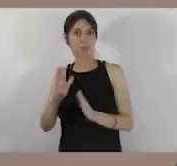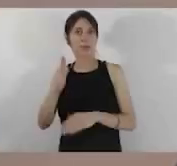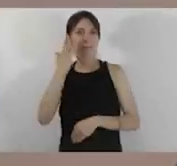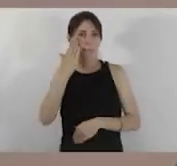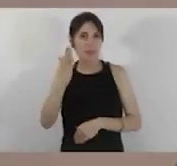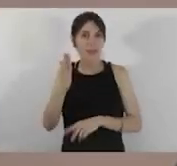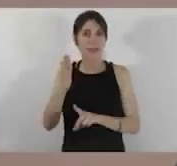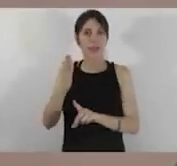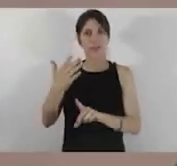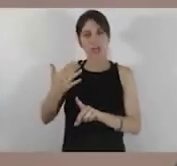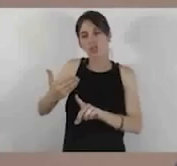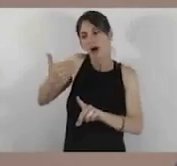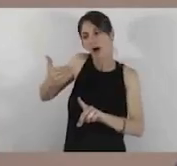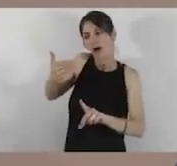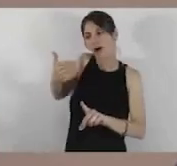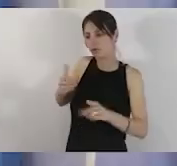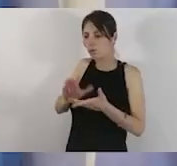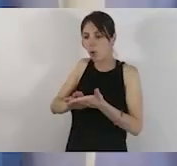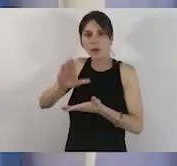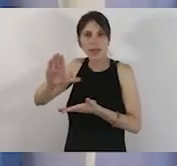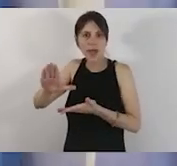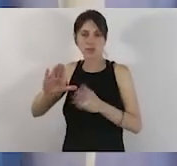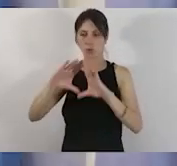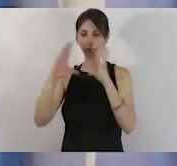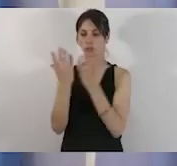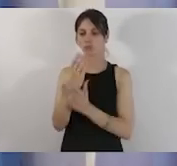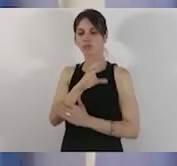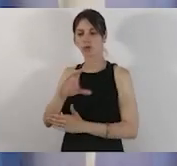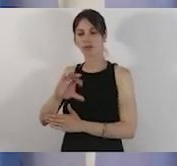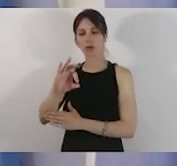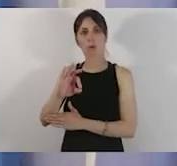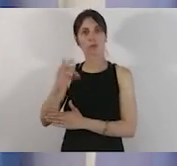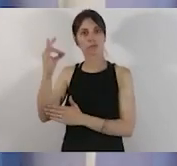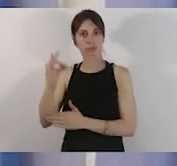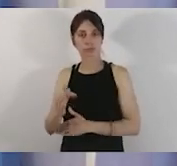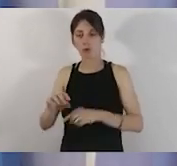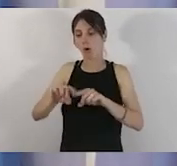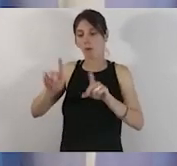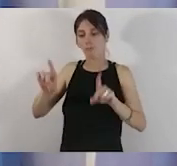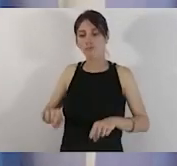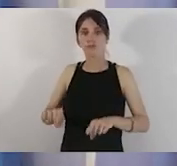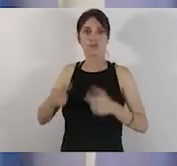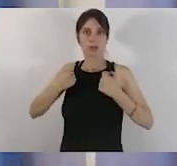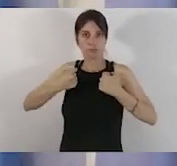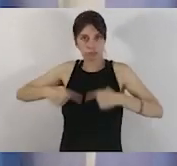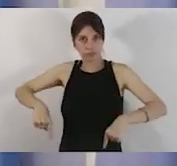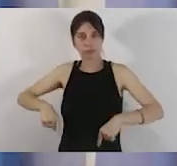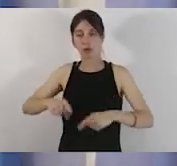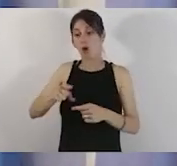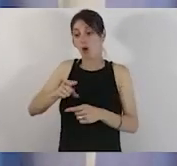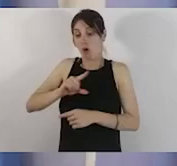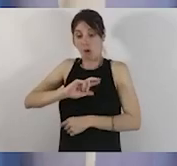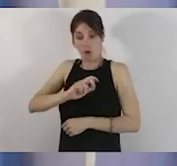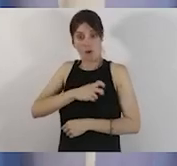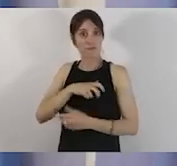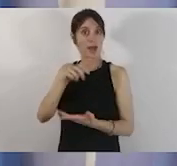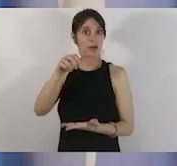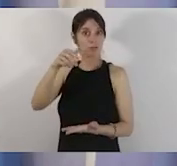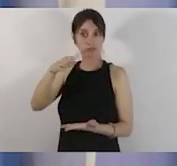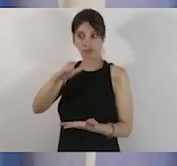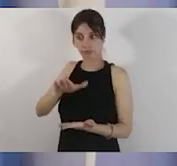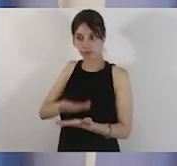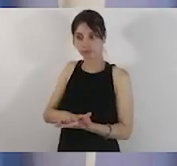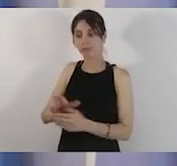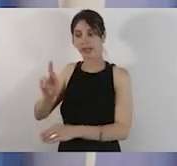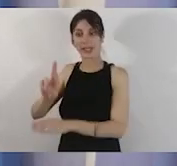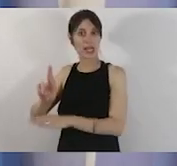qu'on a engagé, on est à 120% de consommation du budget, et donc on va finir par enfin consommer cette